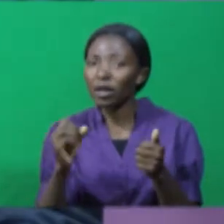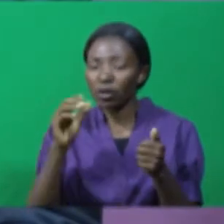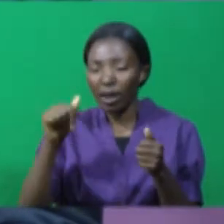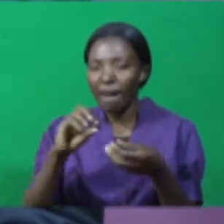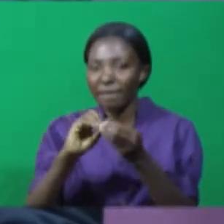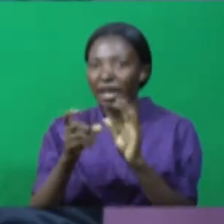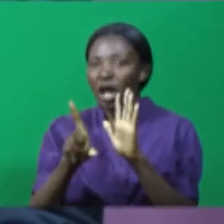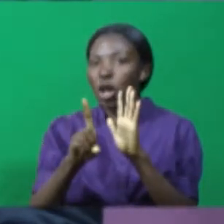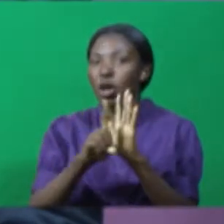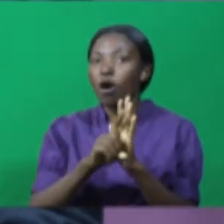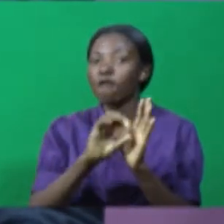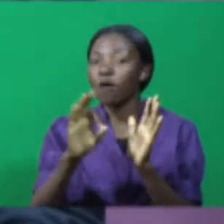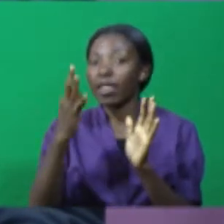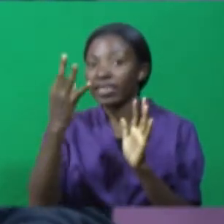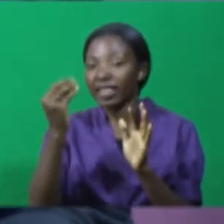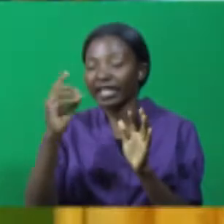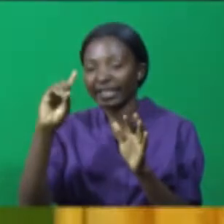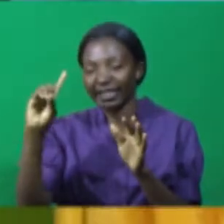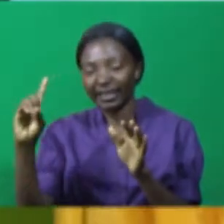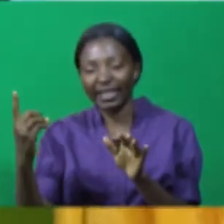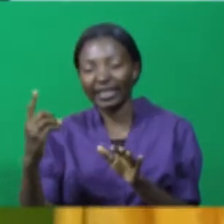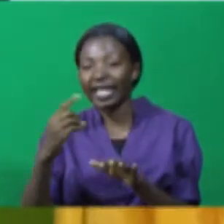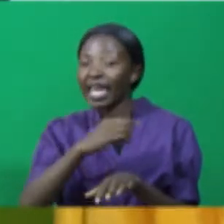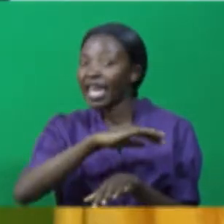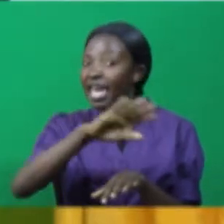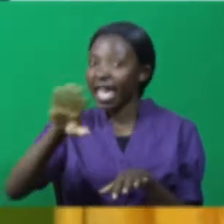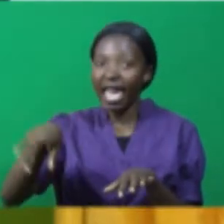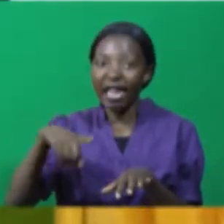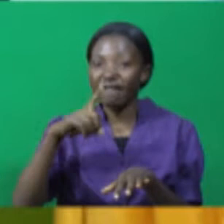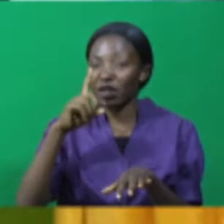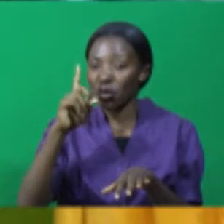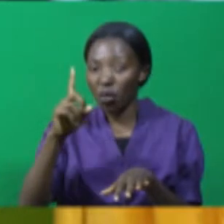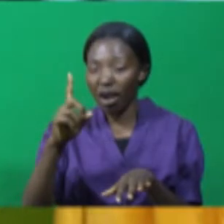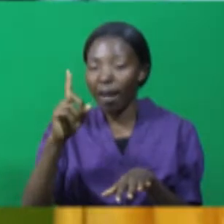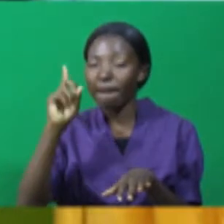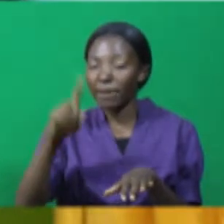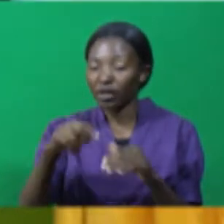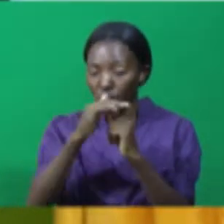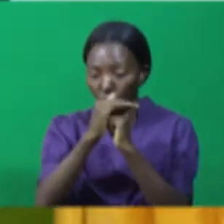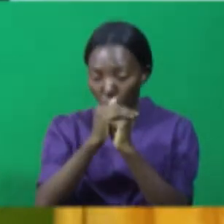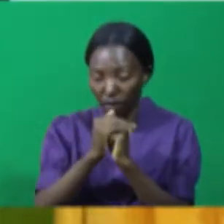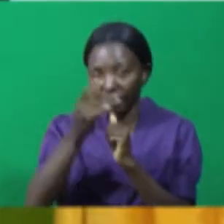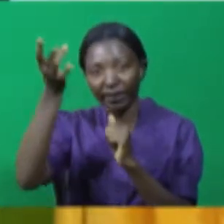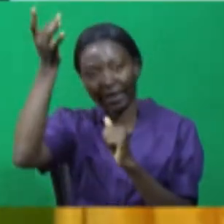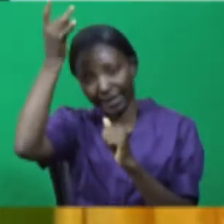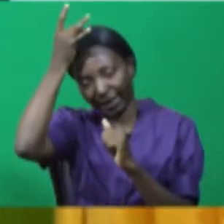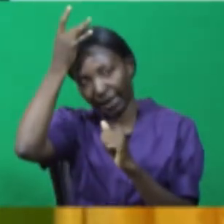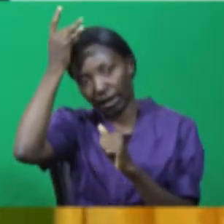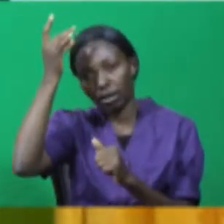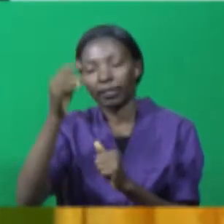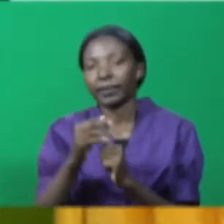mutemo. Wokuti for 30 days hakuna munhu anonamata chimwe chunhu kunze kwekunamata